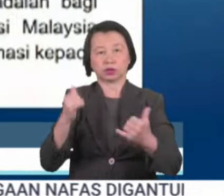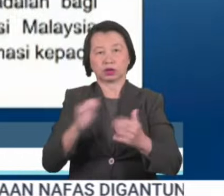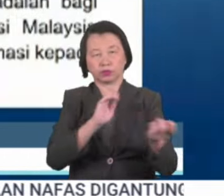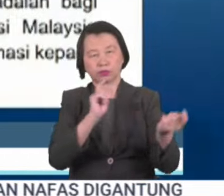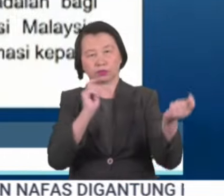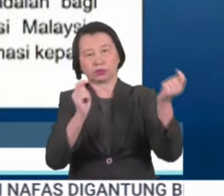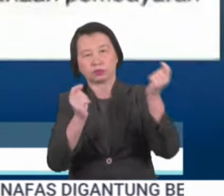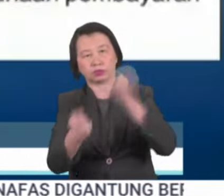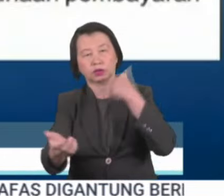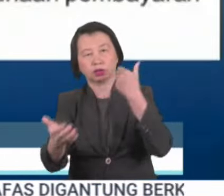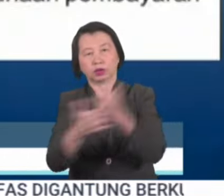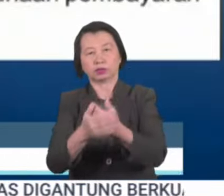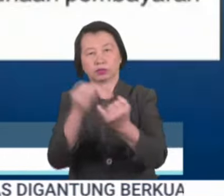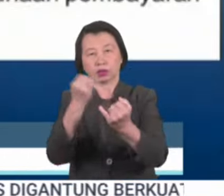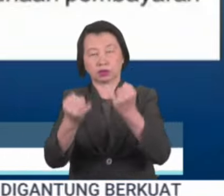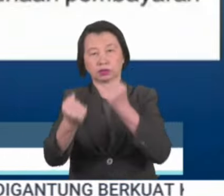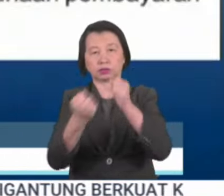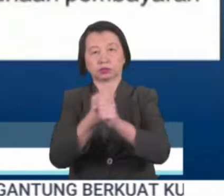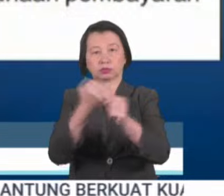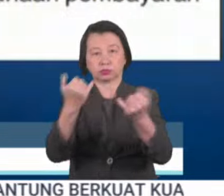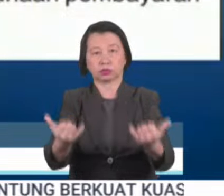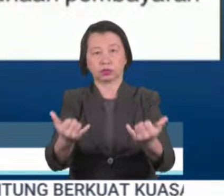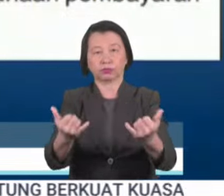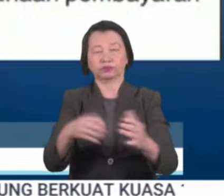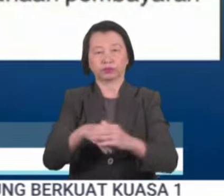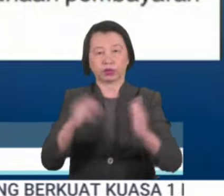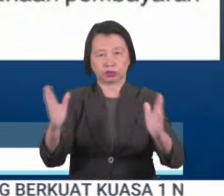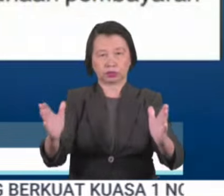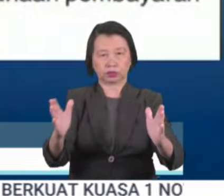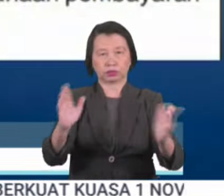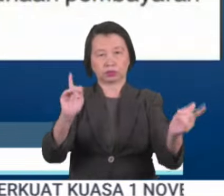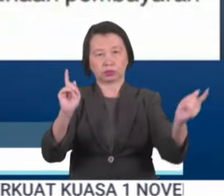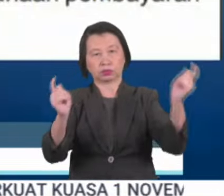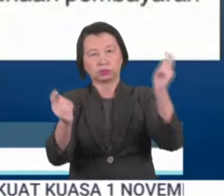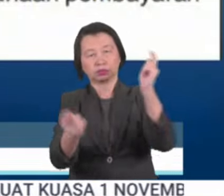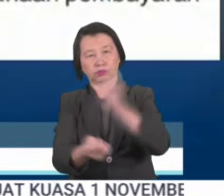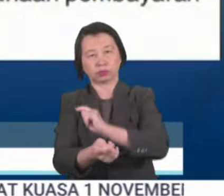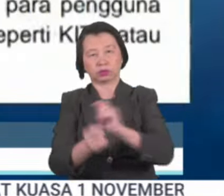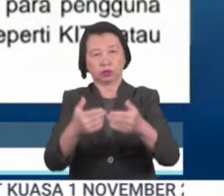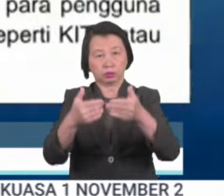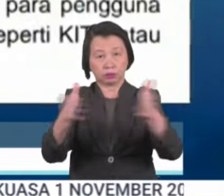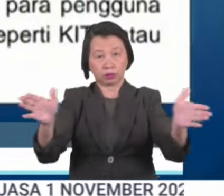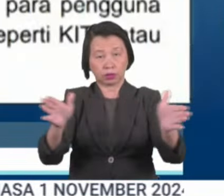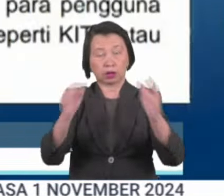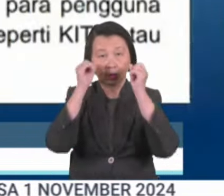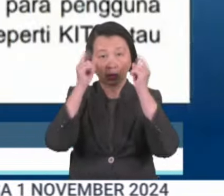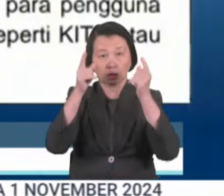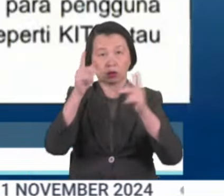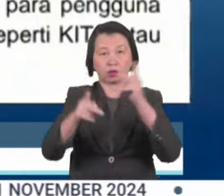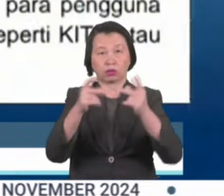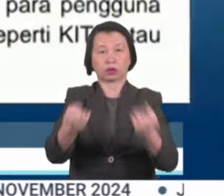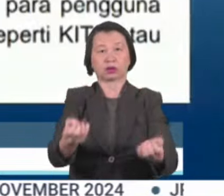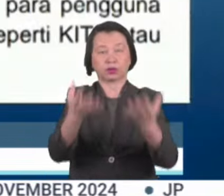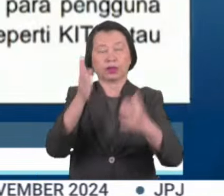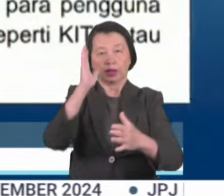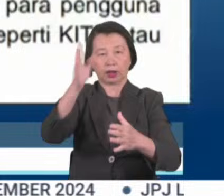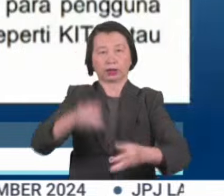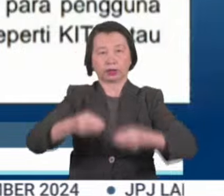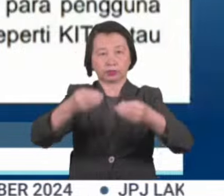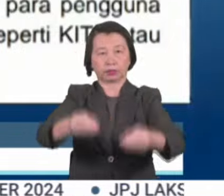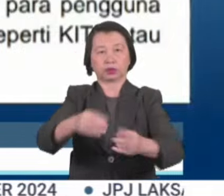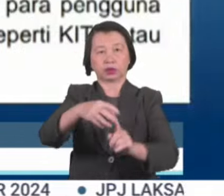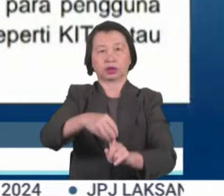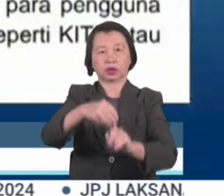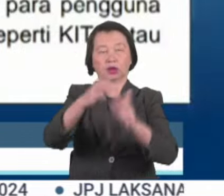fasa peralihan sehingga akhir tahun ini. Dalam tempoh fasa peralihan, pendedahan dan kesedaran kepada orang ramai akan